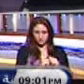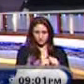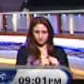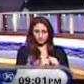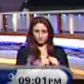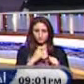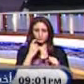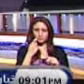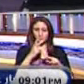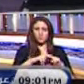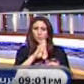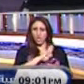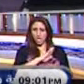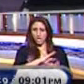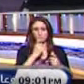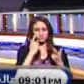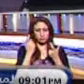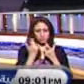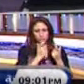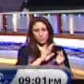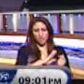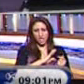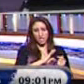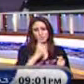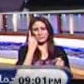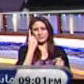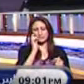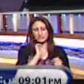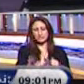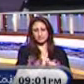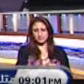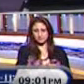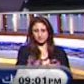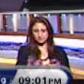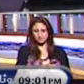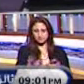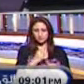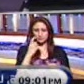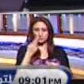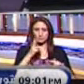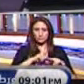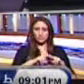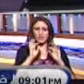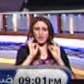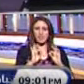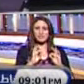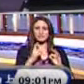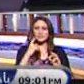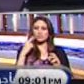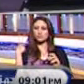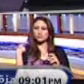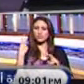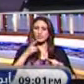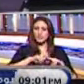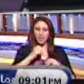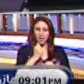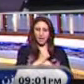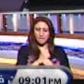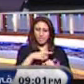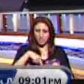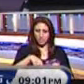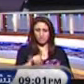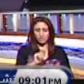القوات المسلحه والمحافظ وقيادات الشرطه للبحث الاسلوب الامثل لاعاده الشرطه للشوارع.